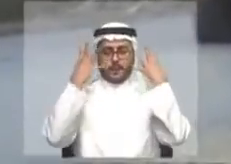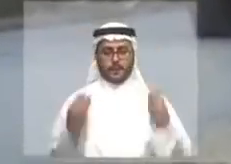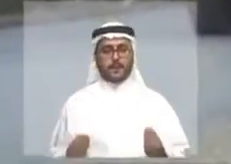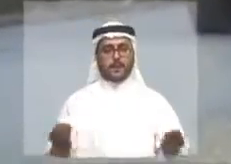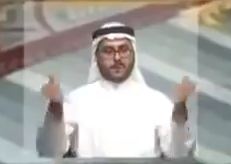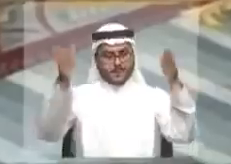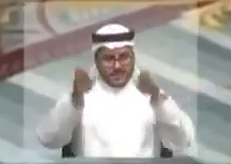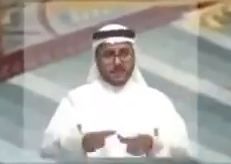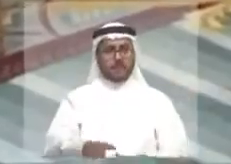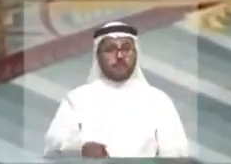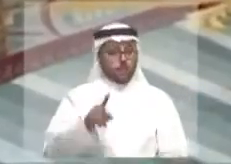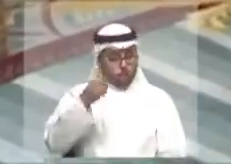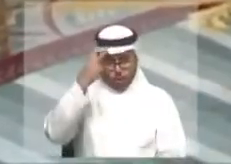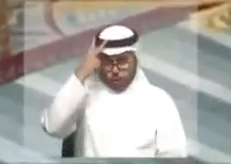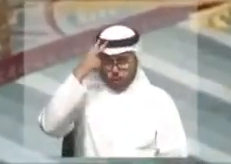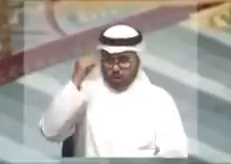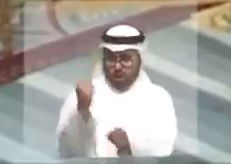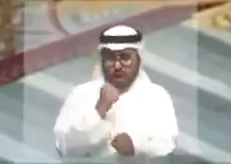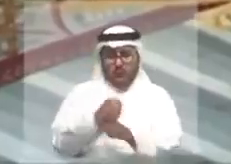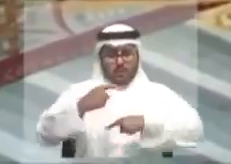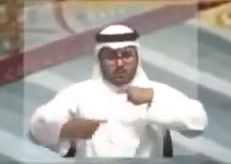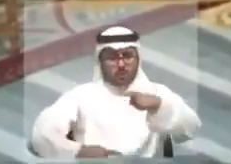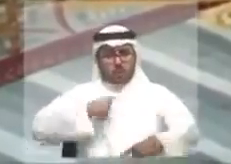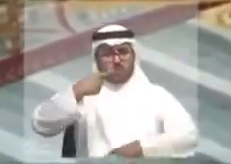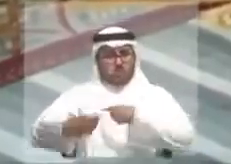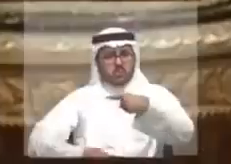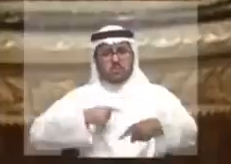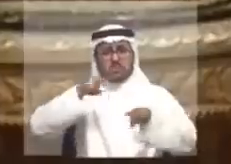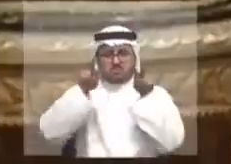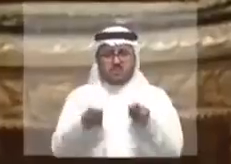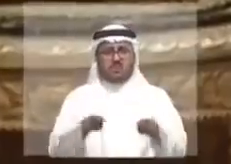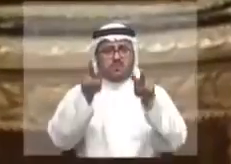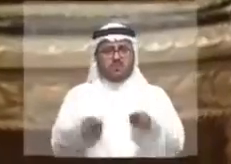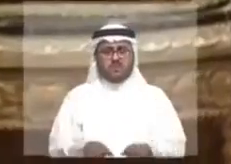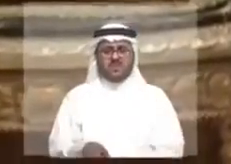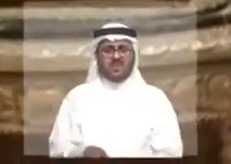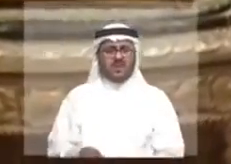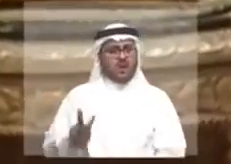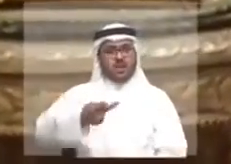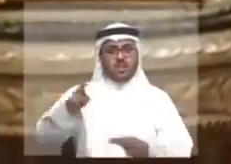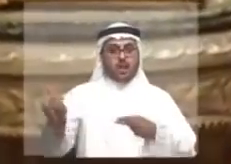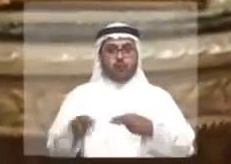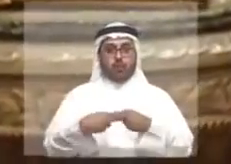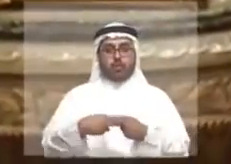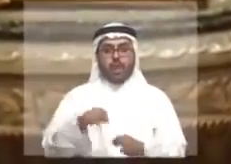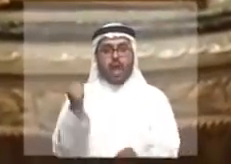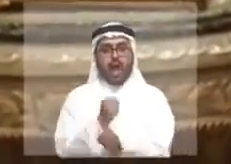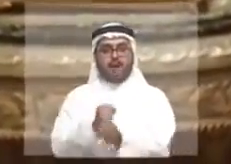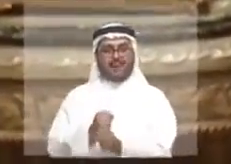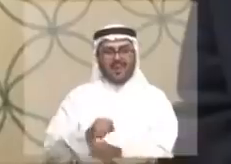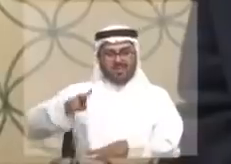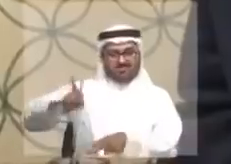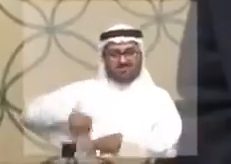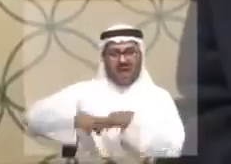وأمنهم. جهود المملكة وقادتها ومواقفها الرافضة دوما للانتهاكات الإسرائيلية على المسجد